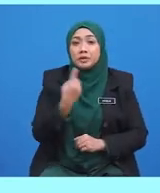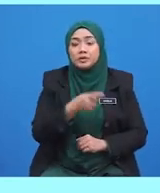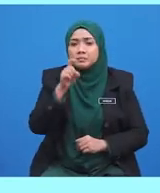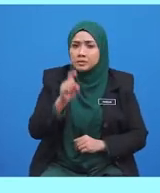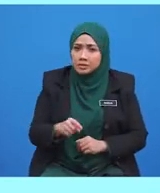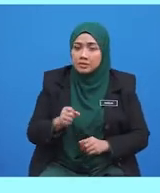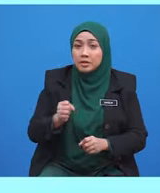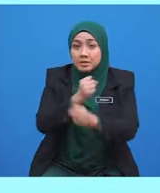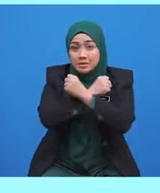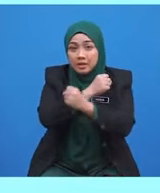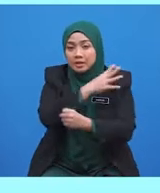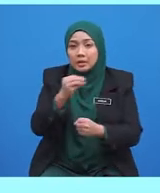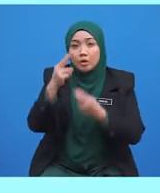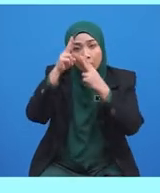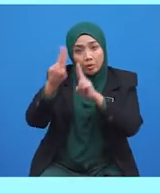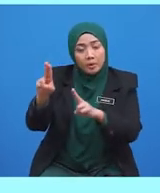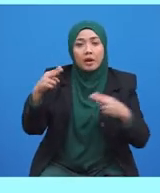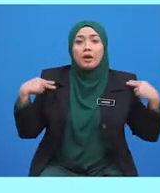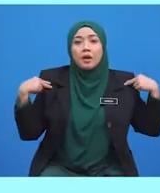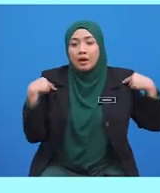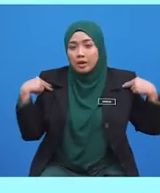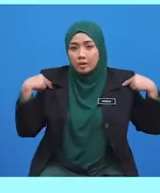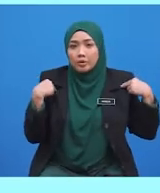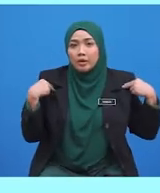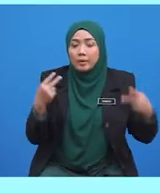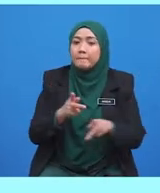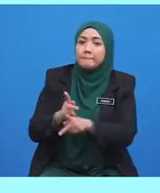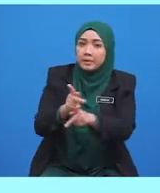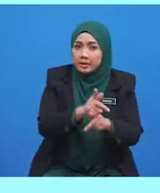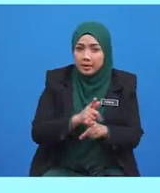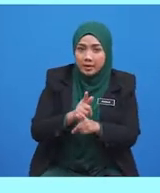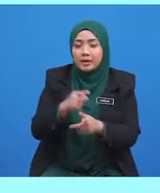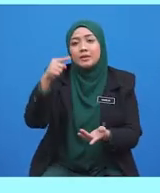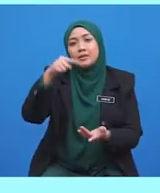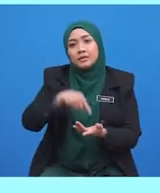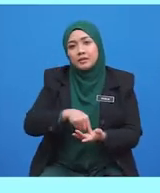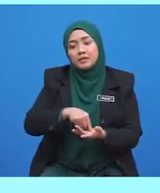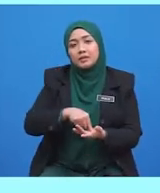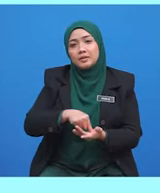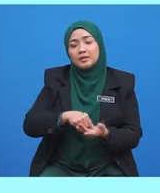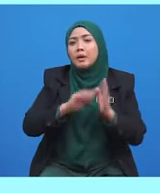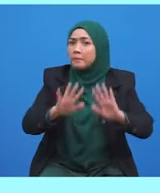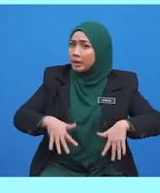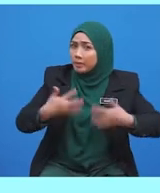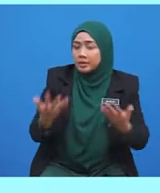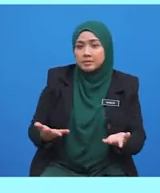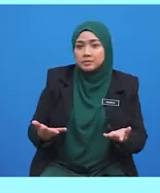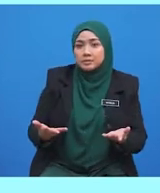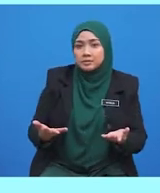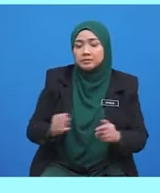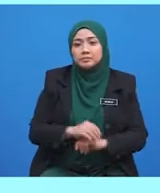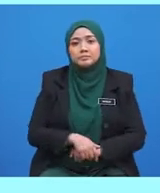perlu sayangi dan hormati haiwan-haiwan peliharaan ini. Bagaimana ya?